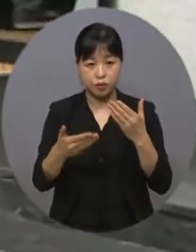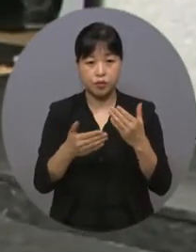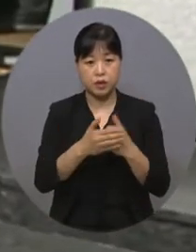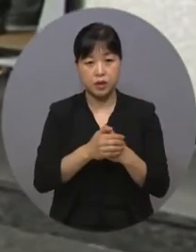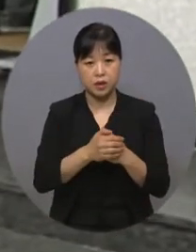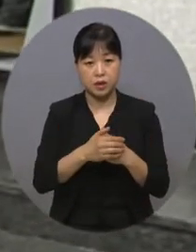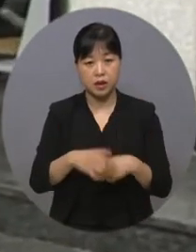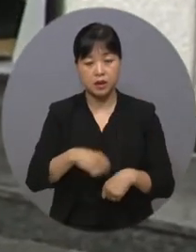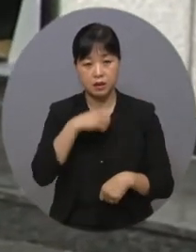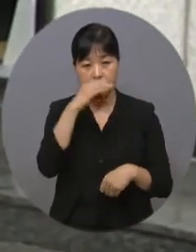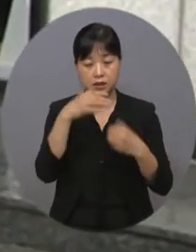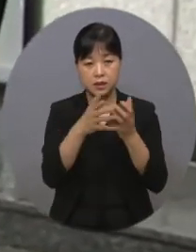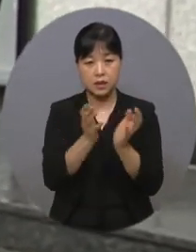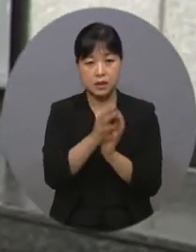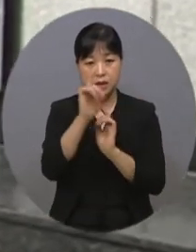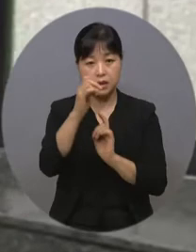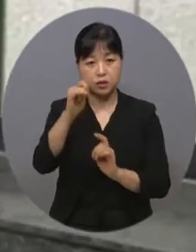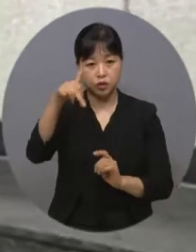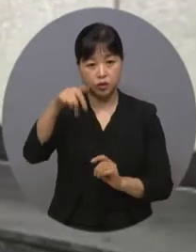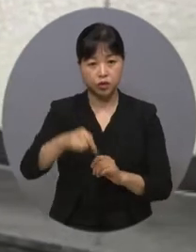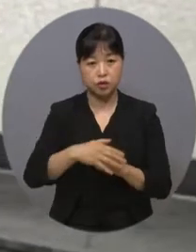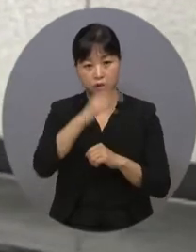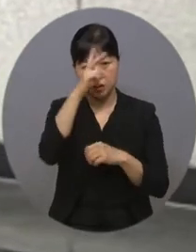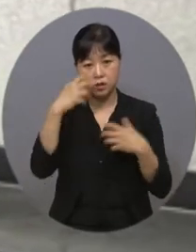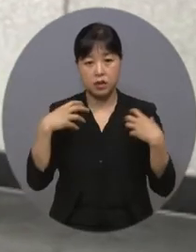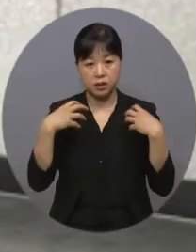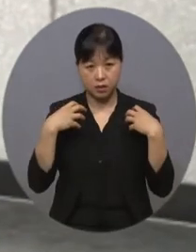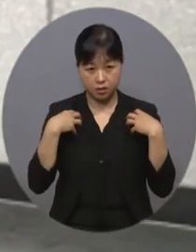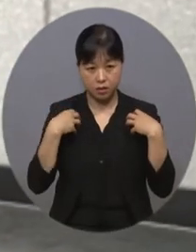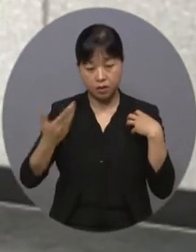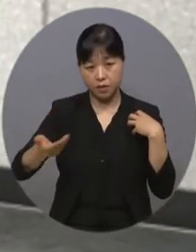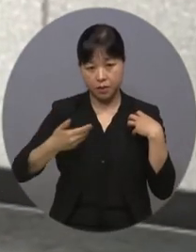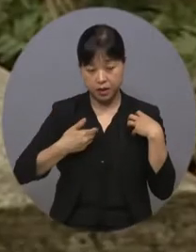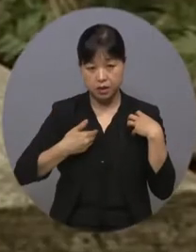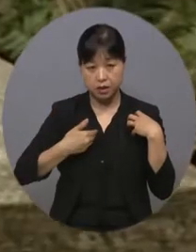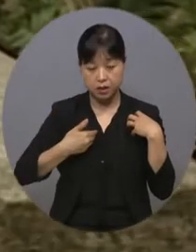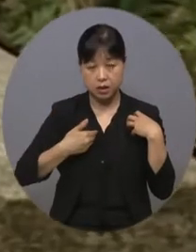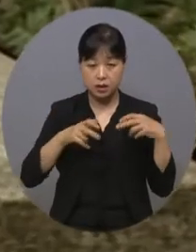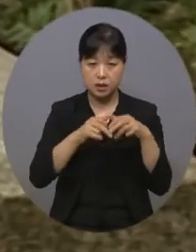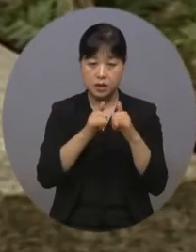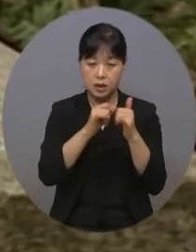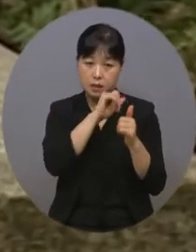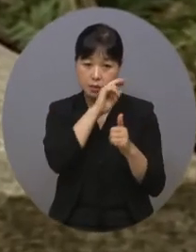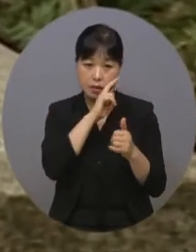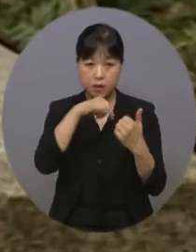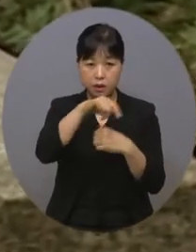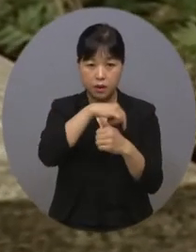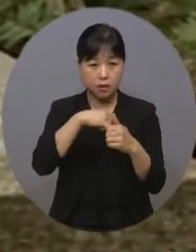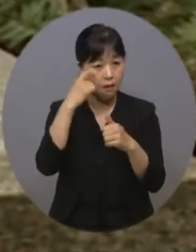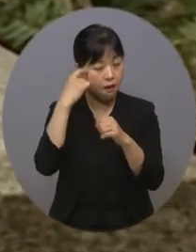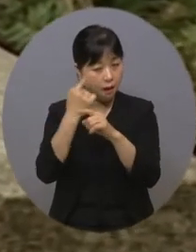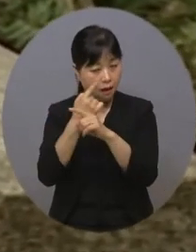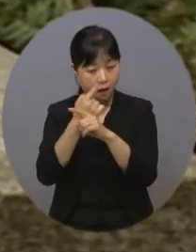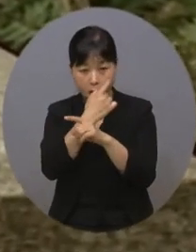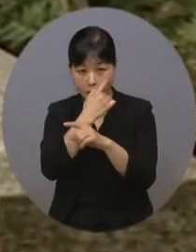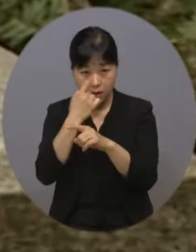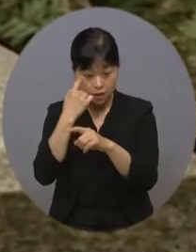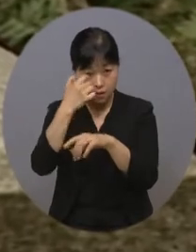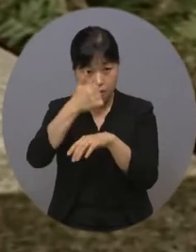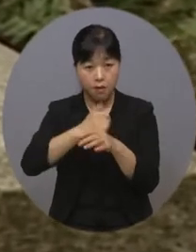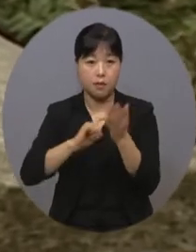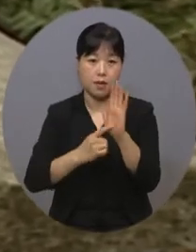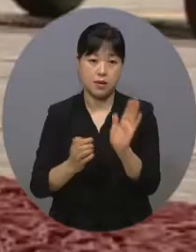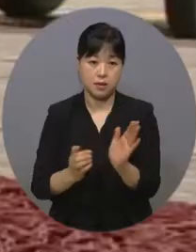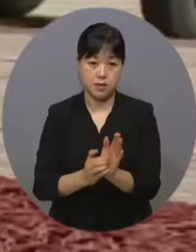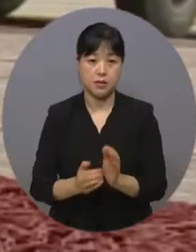경찰청으로부터 받은 경찰관서 장애인 편의 환경 및 인식 개선 계획 안 을 확인한 결과를 공개했습니다